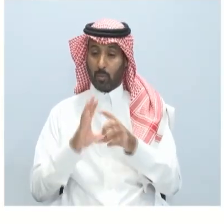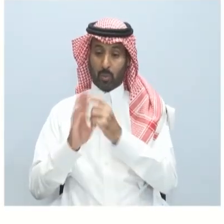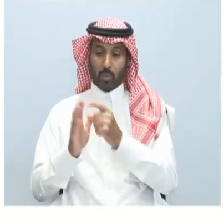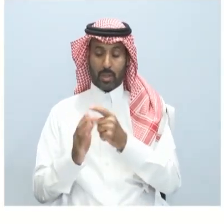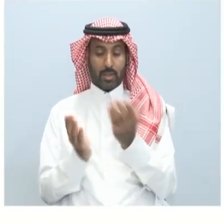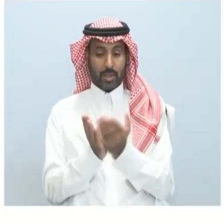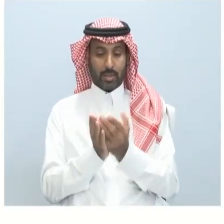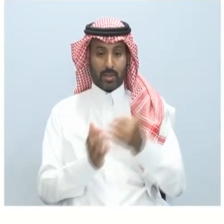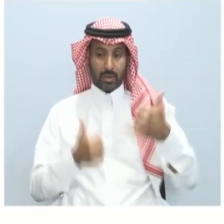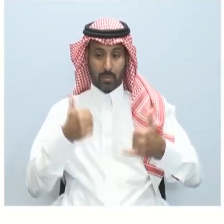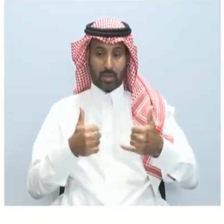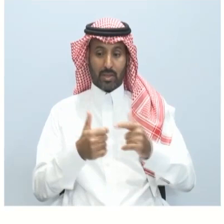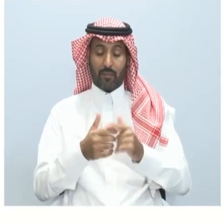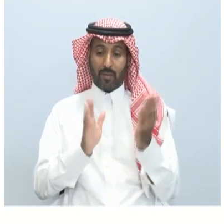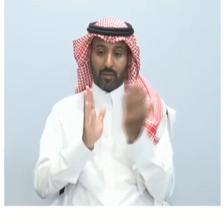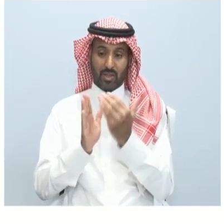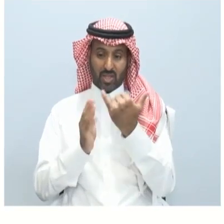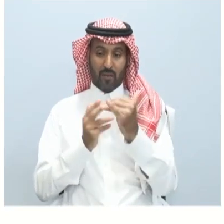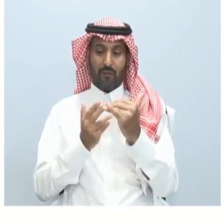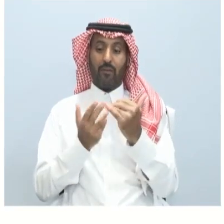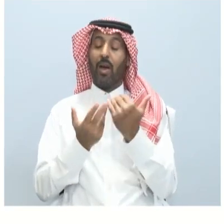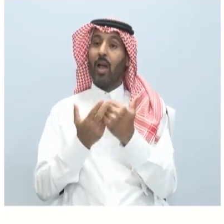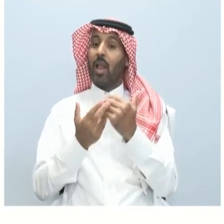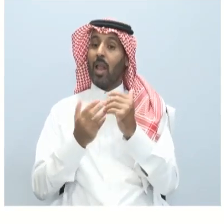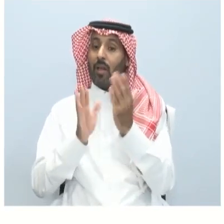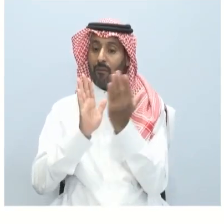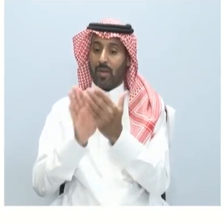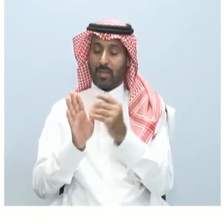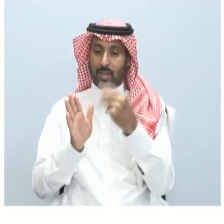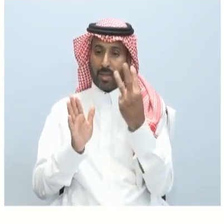هو اختبار منتصف الفصل الثالث الجزء الاول من هذا